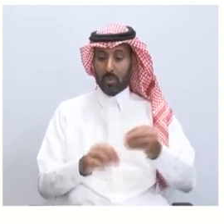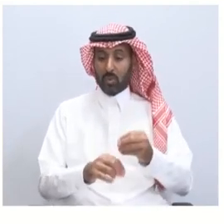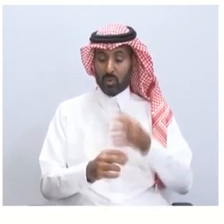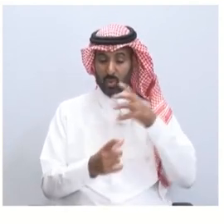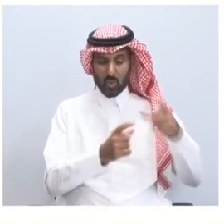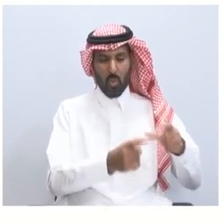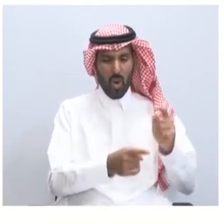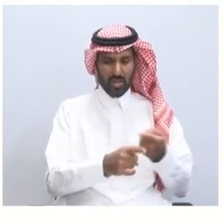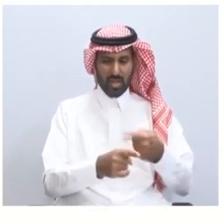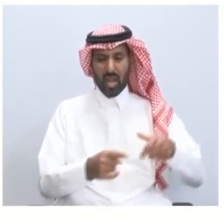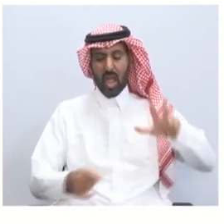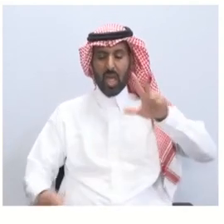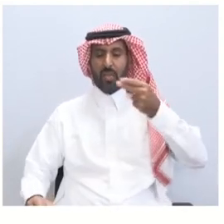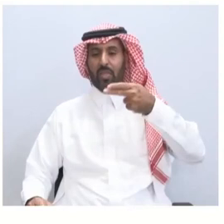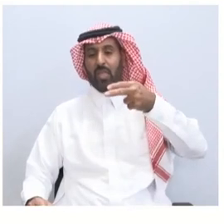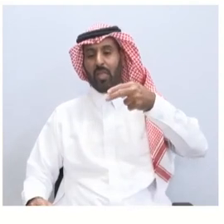القوات